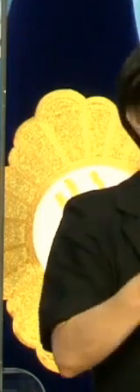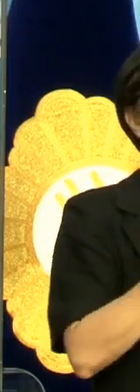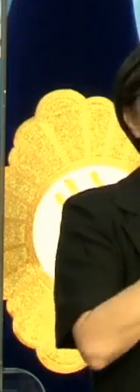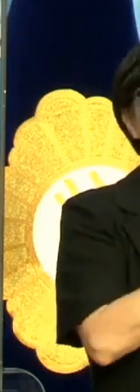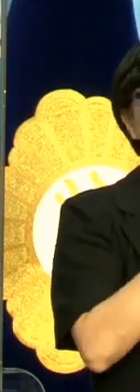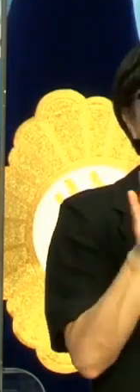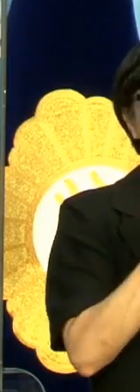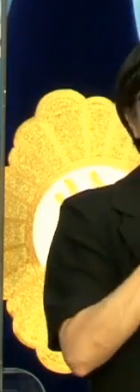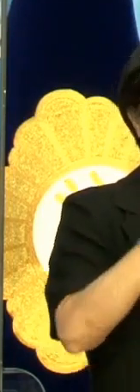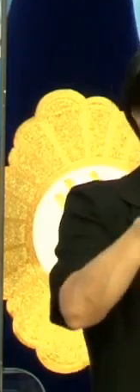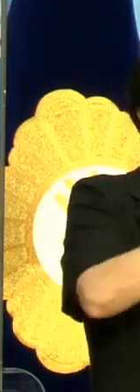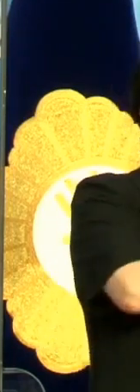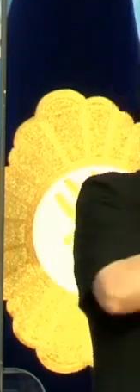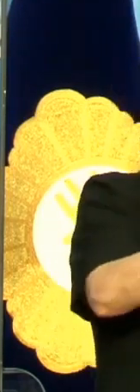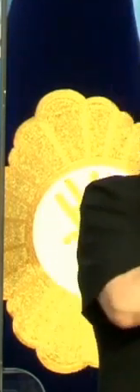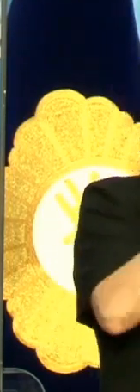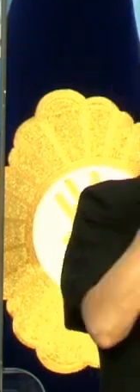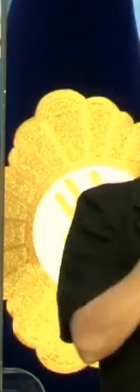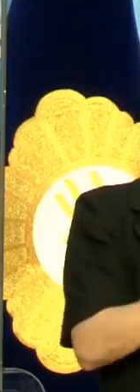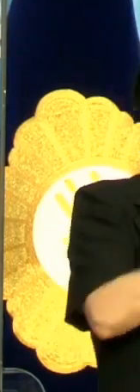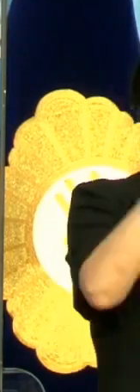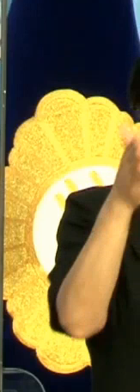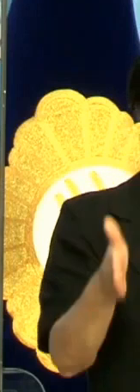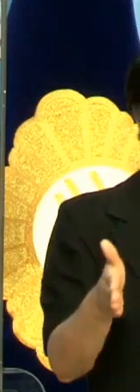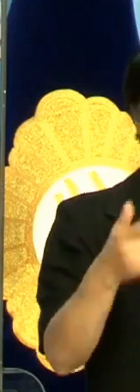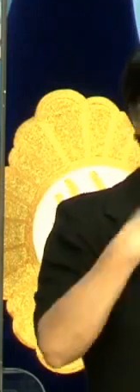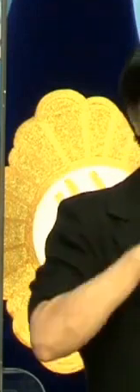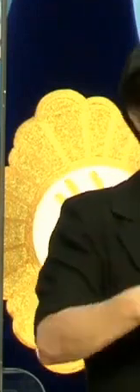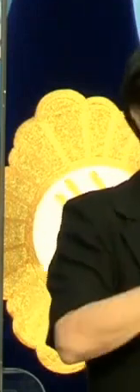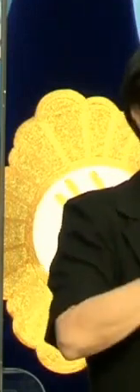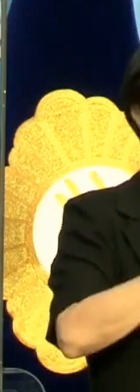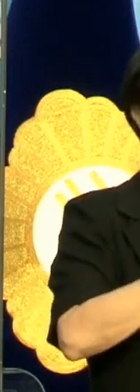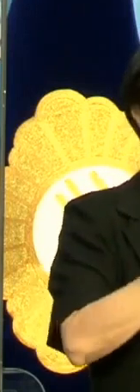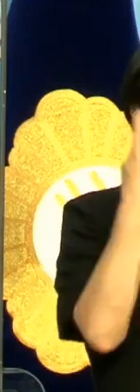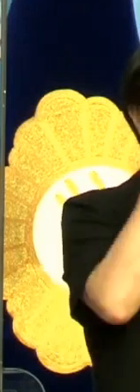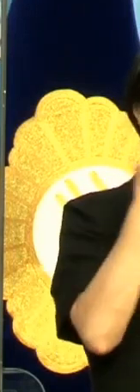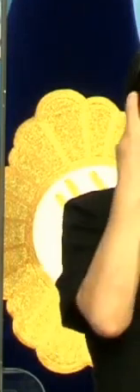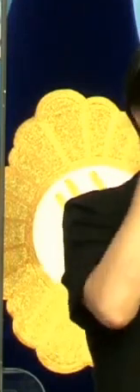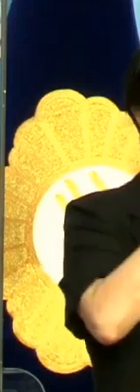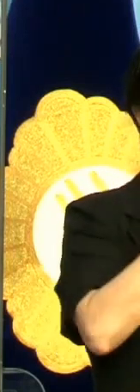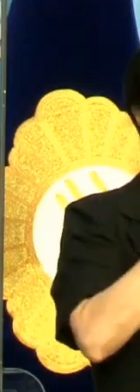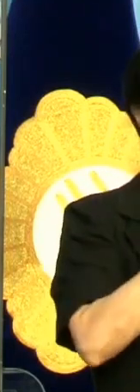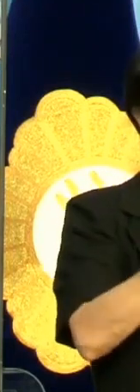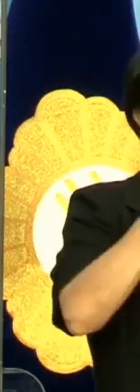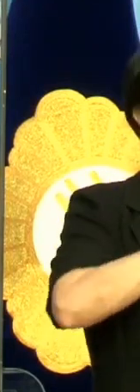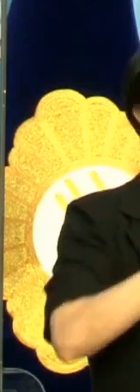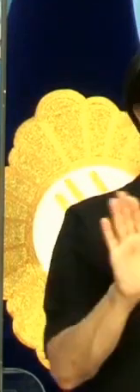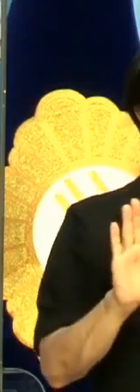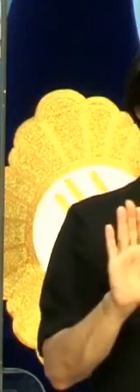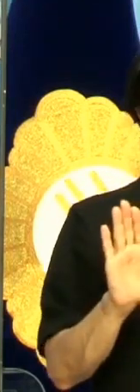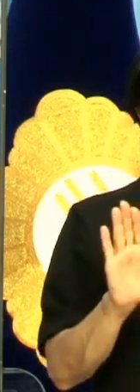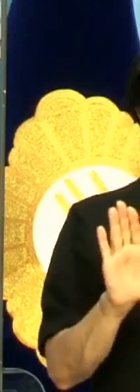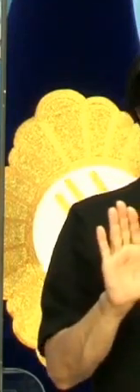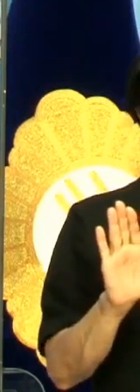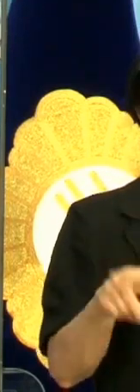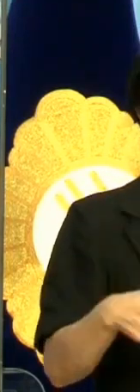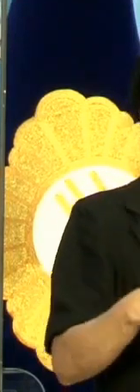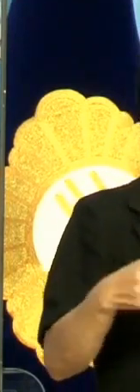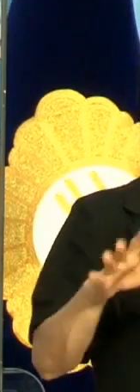경우에 청원 휴가 연장에 대해서는 군 병원 요양 심사 대상이 아님을 밝혀드립니다 소속